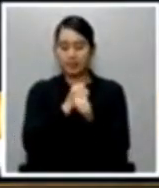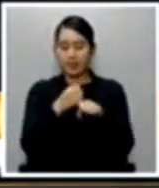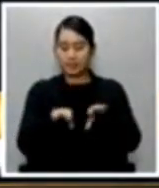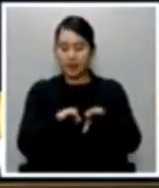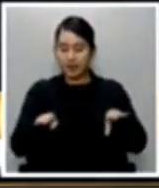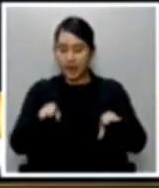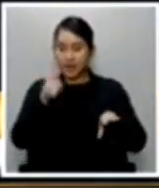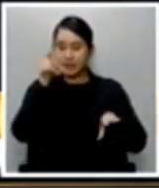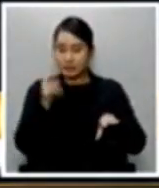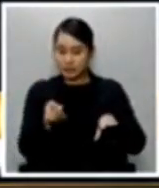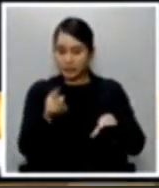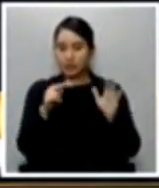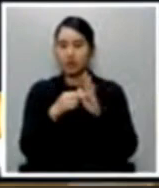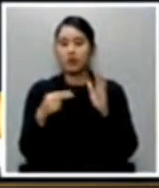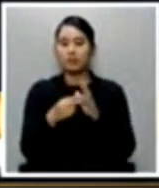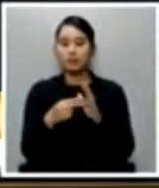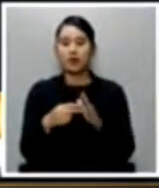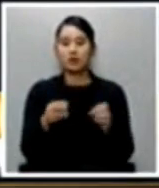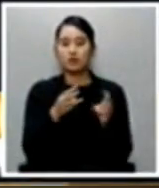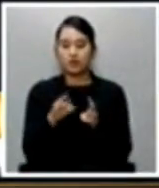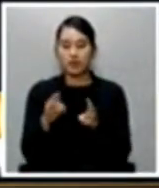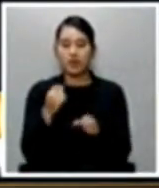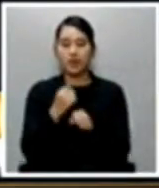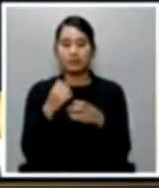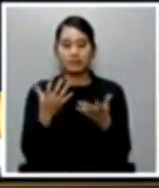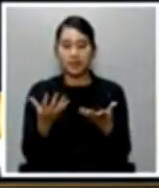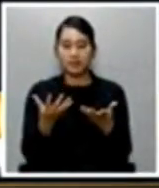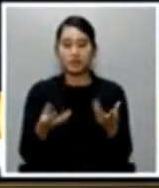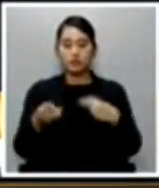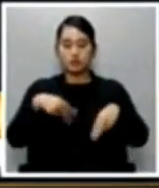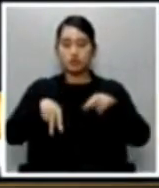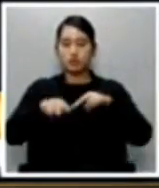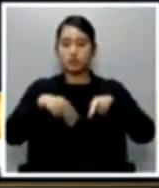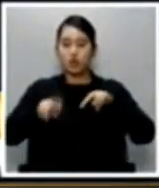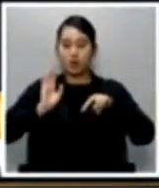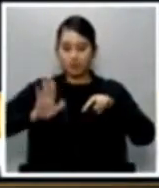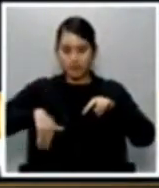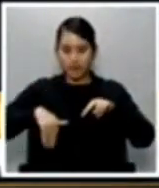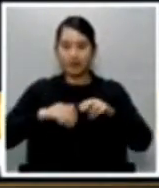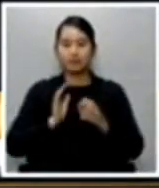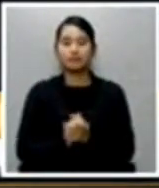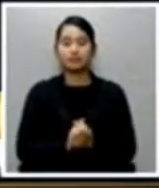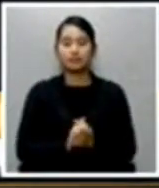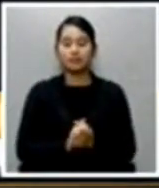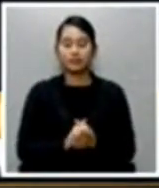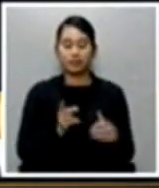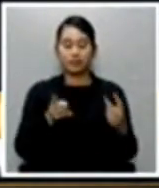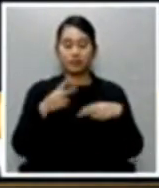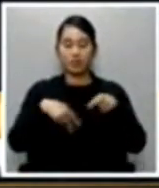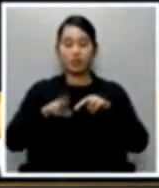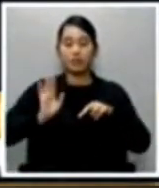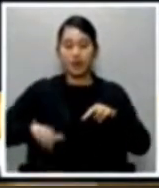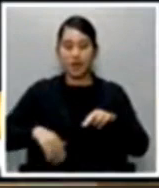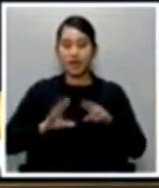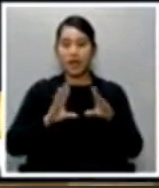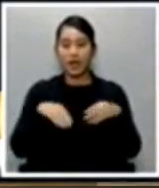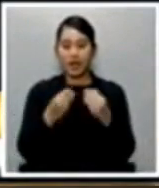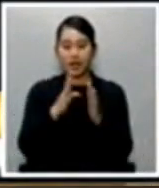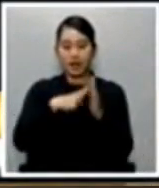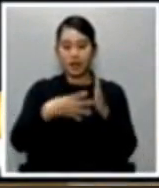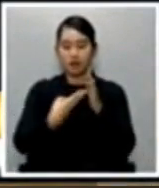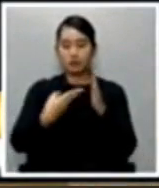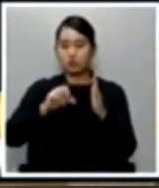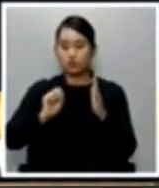านจริงนะครับเราจะใช้วิธีการ post audit คือการตรวจสอบที่หลังนะครับโดยที่จะให้หลักสูตรนั้นด